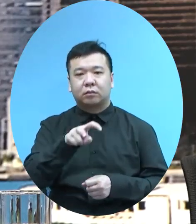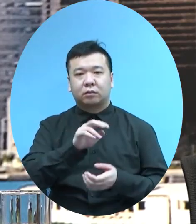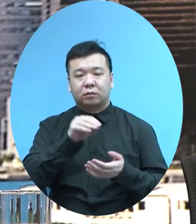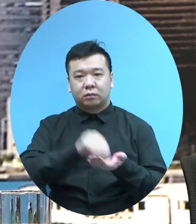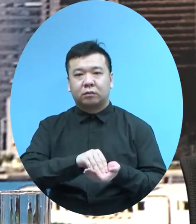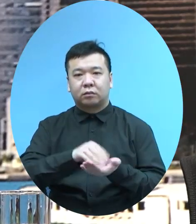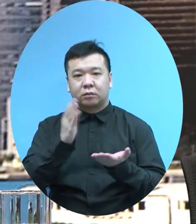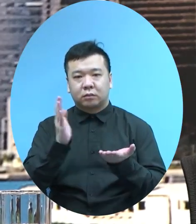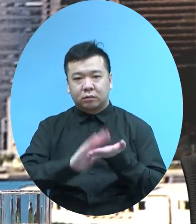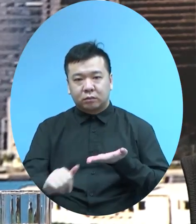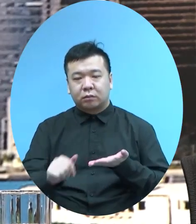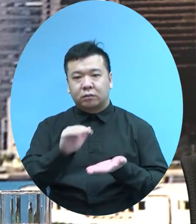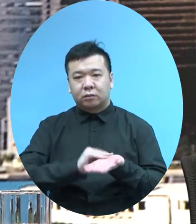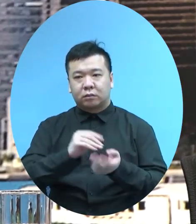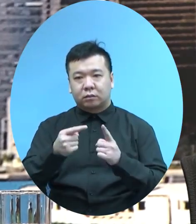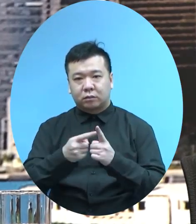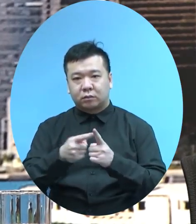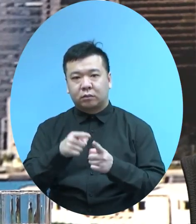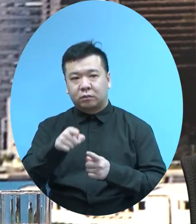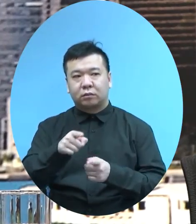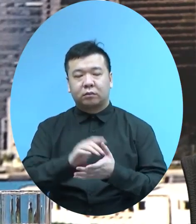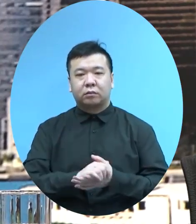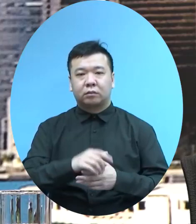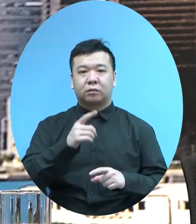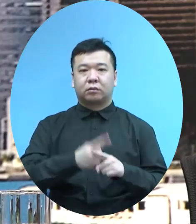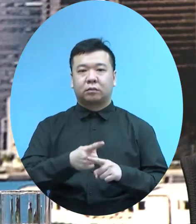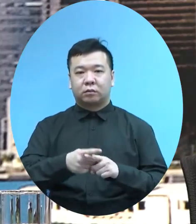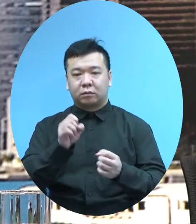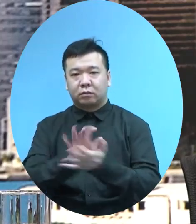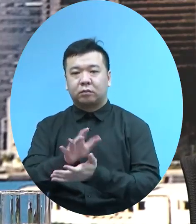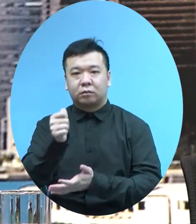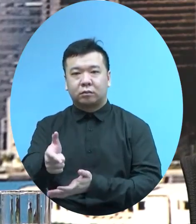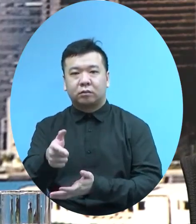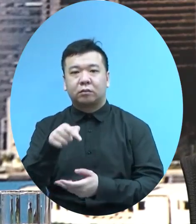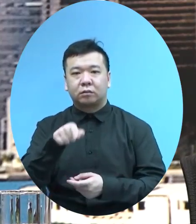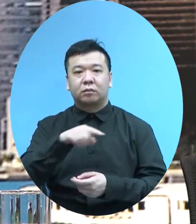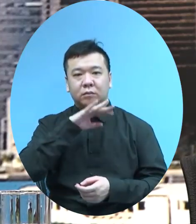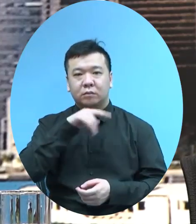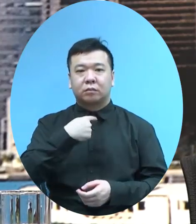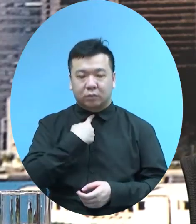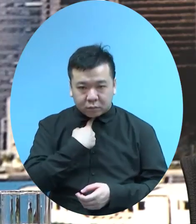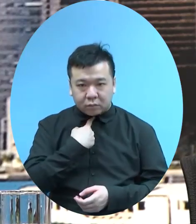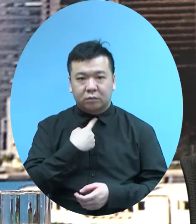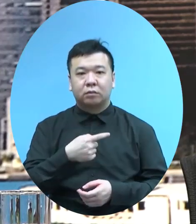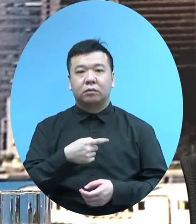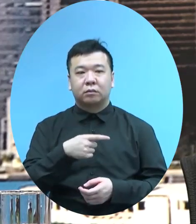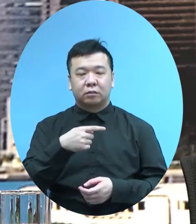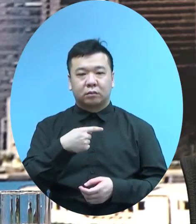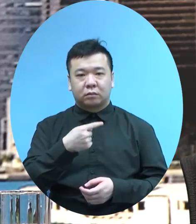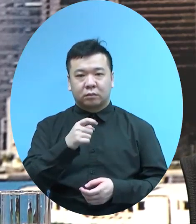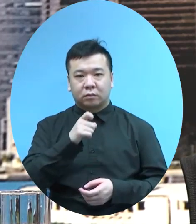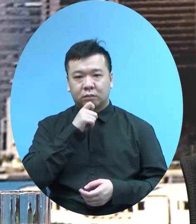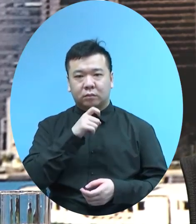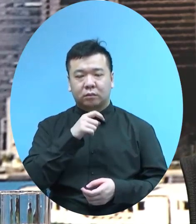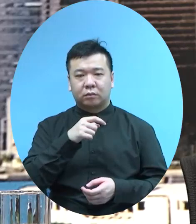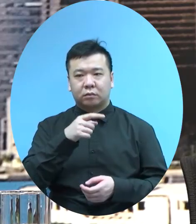咧，即、就、係、是、我哋即係病人咧喺運作上面咧，即係都唔受影響。如果真係有需要咧，我哋亦都要即係、就是、作出即係、